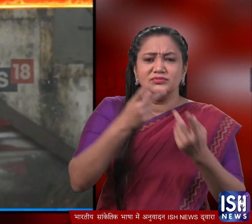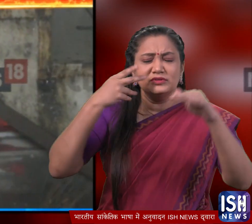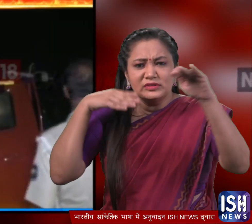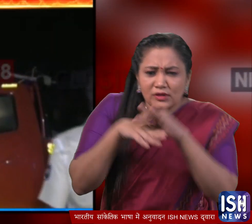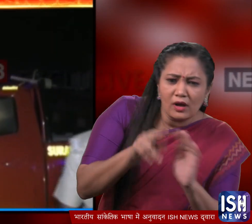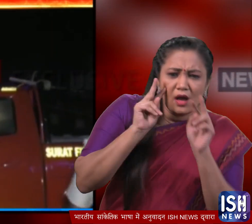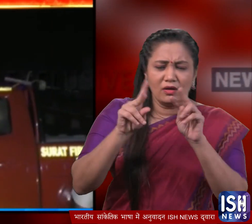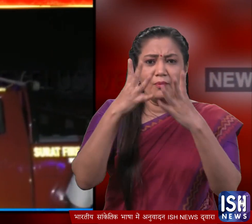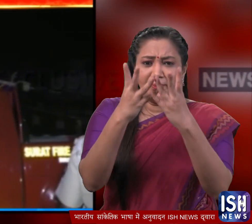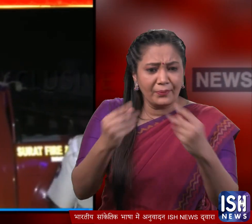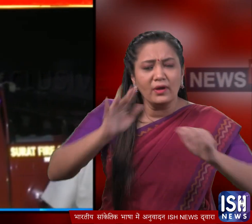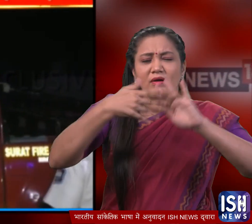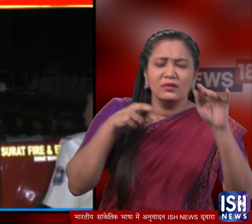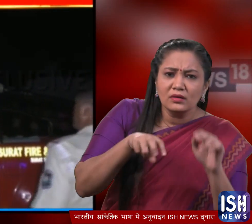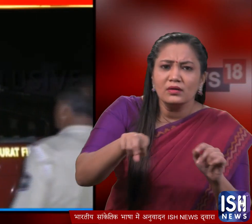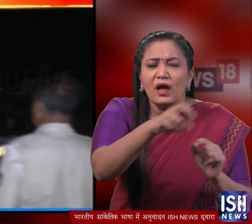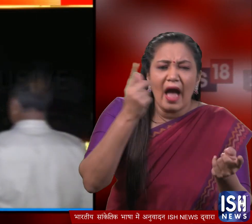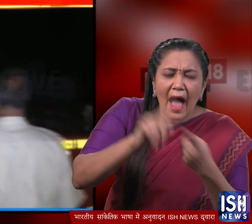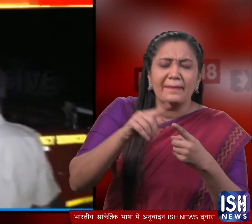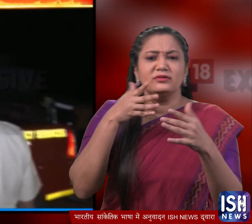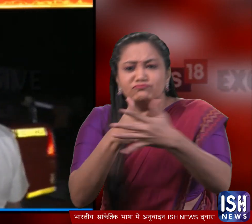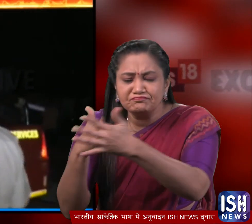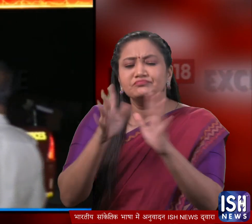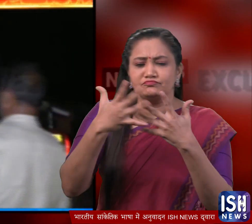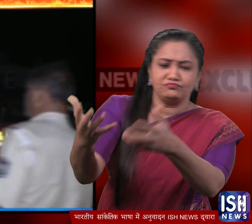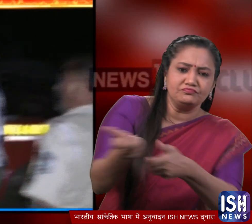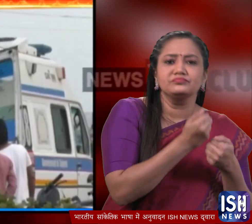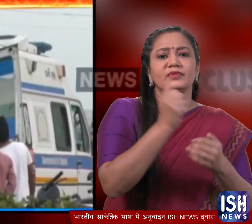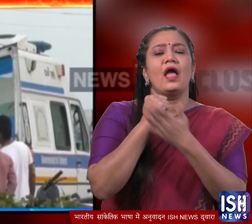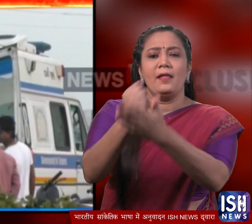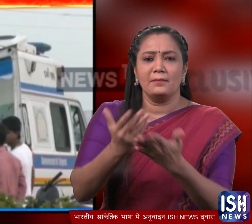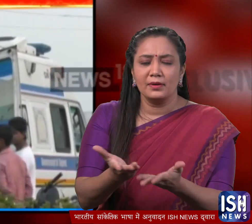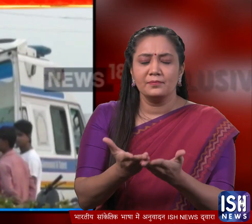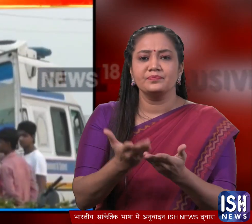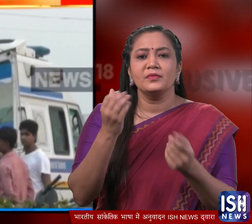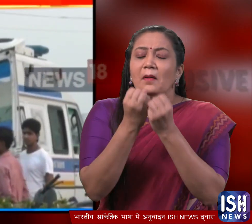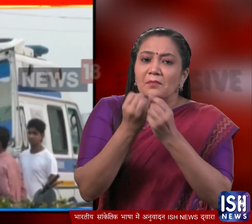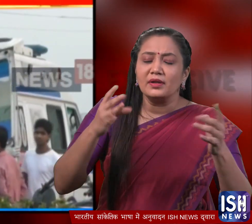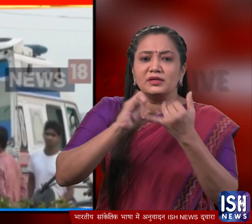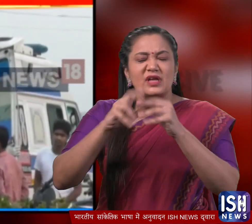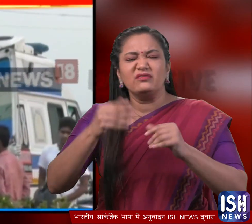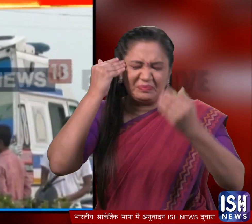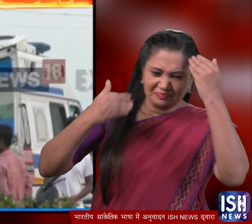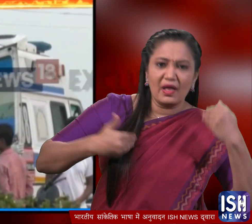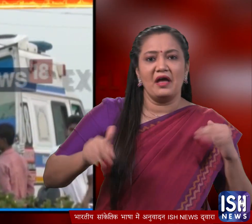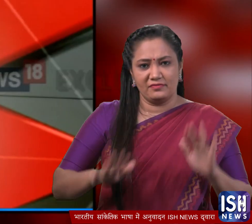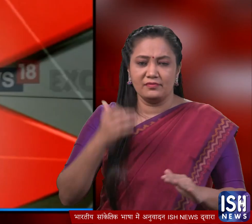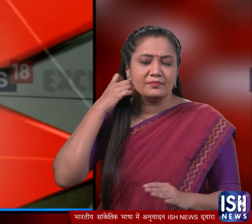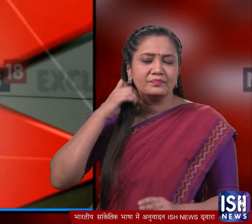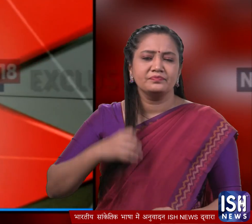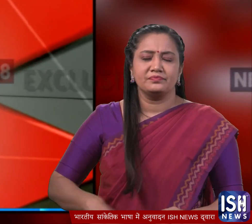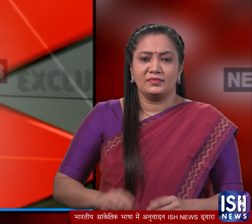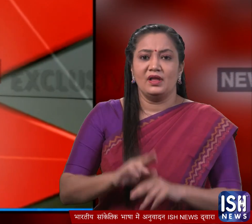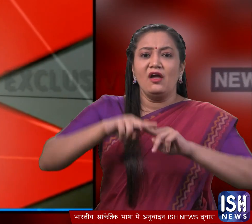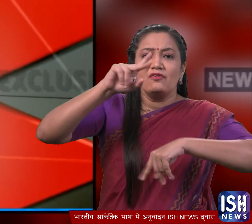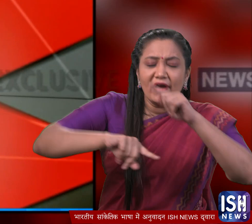के कुछ लोग उसके अंदर दाखिल हुए ताकि अगर कोई फंसा हो तो उसे बाहर निकाला जा सके। इस हादसे में फैक्ट्री के कई कर्मचारी जख्मी भी हो गए। सौभाग्य